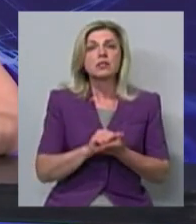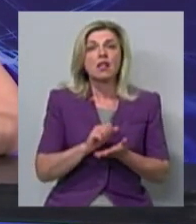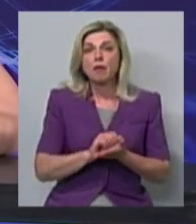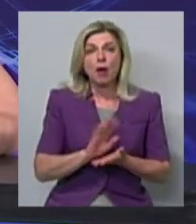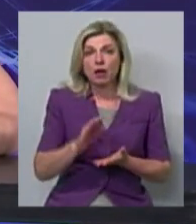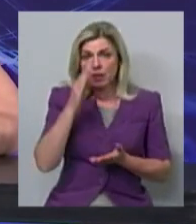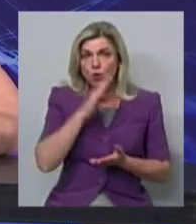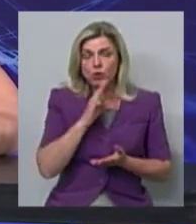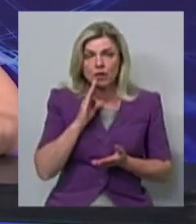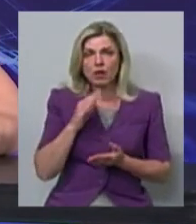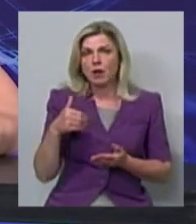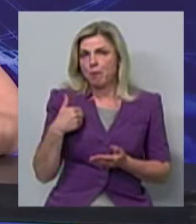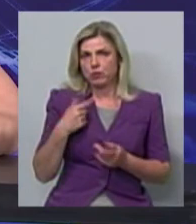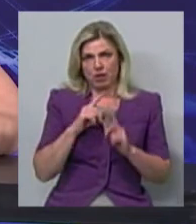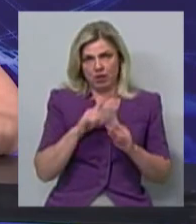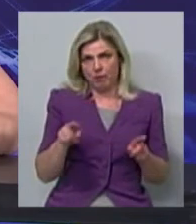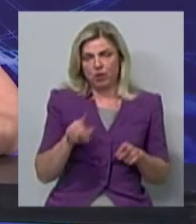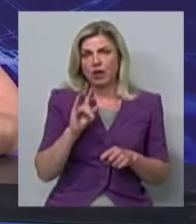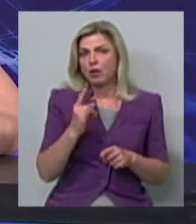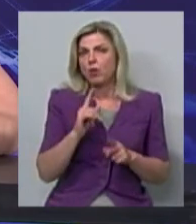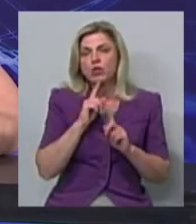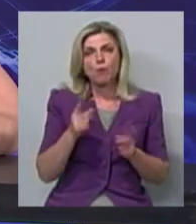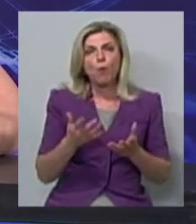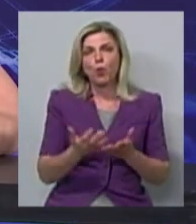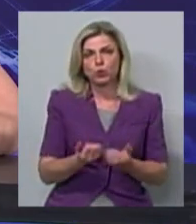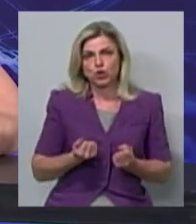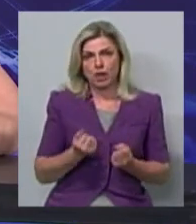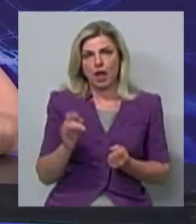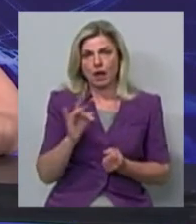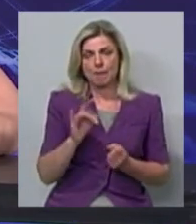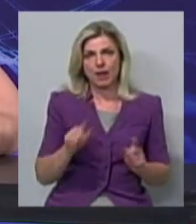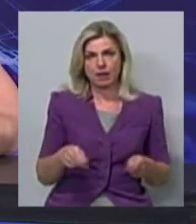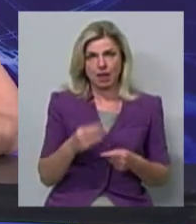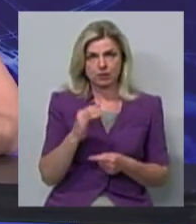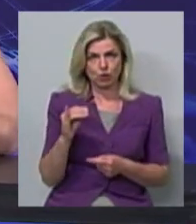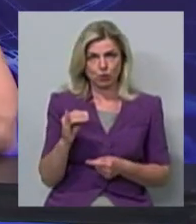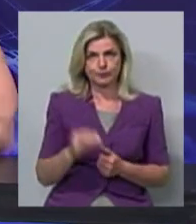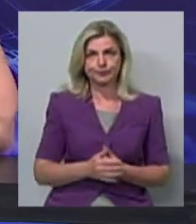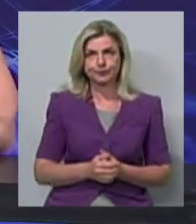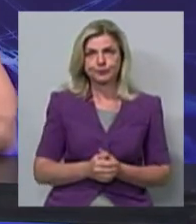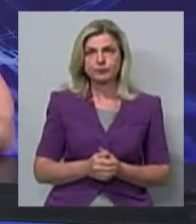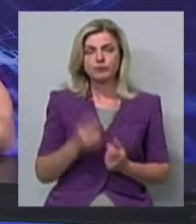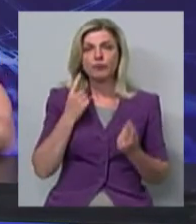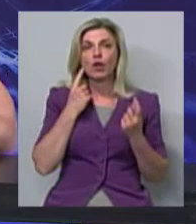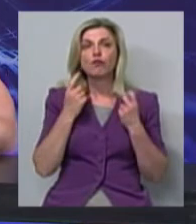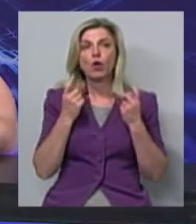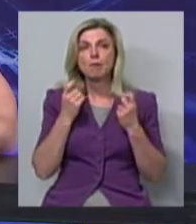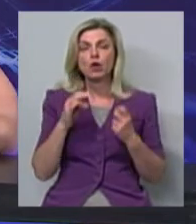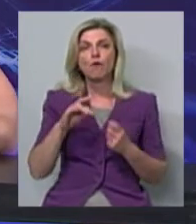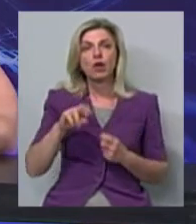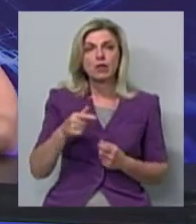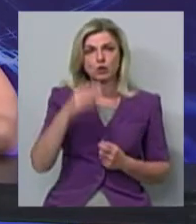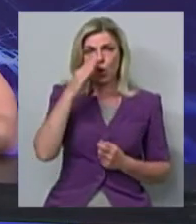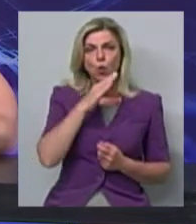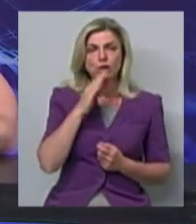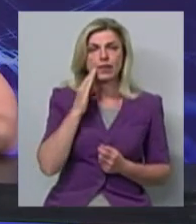будет, собственно говоря. Ребенок не будет получать реабилитацию. То есть, опять же таки, информированность родителей,